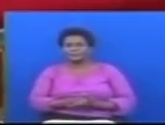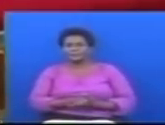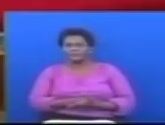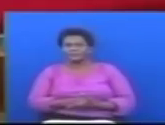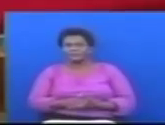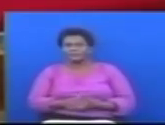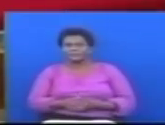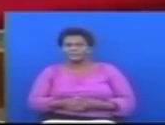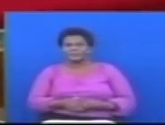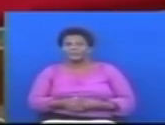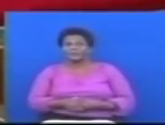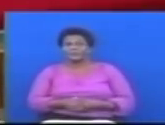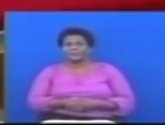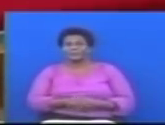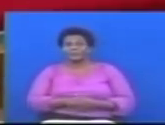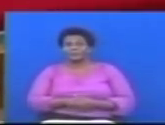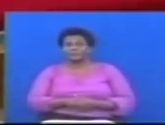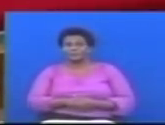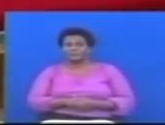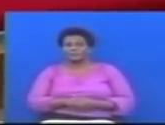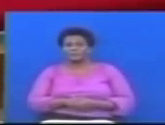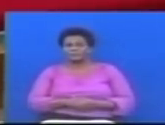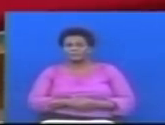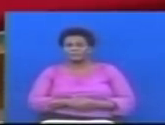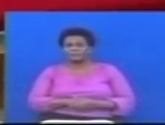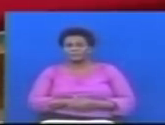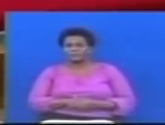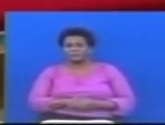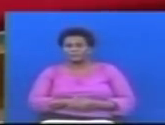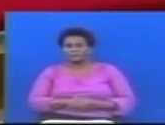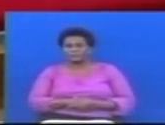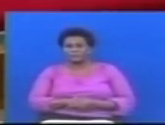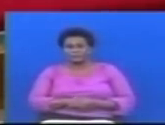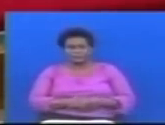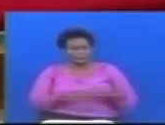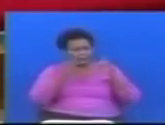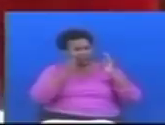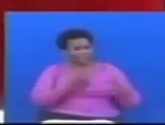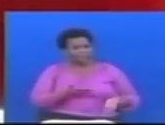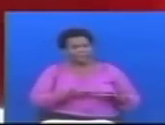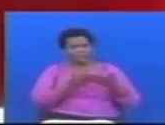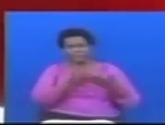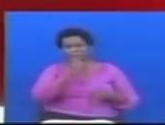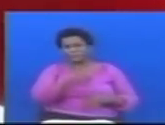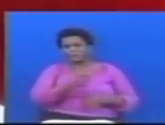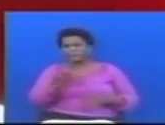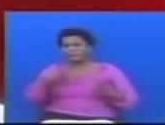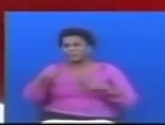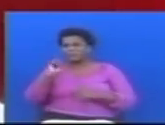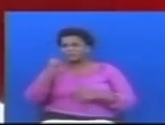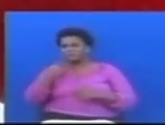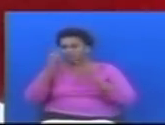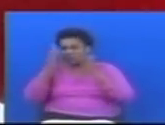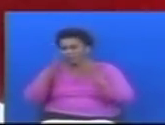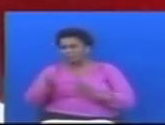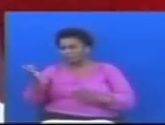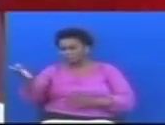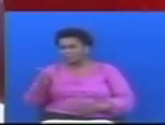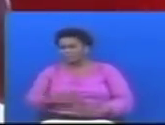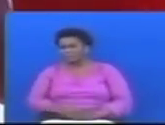Mheshimiwa Naibu Spika, naomba kujibu maswali mawili ya nyongeza Mheshimiwa Najiba Mutaza Giga kama